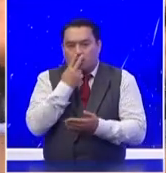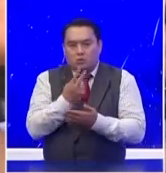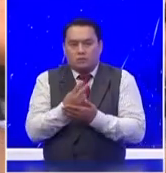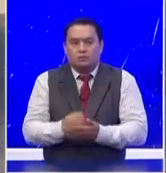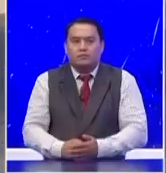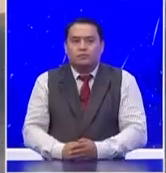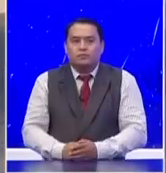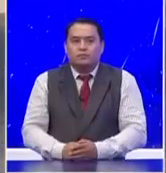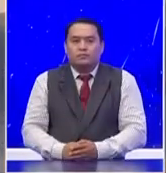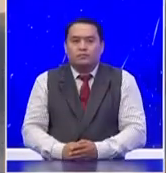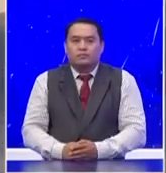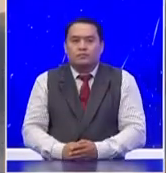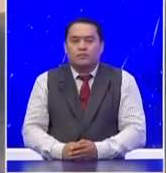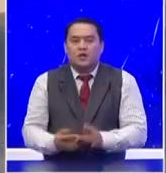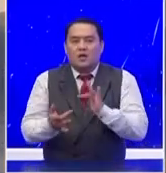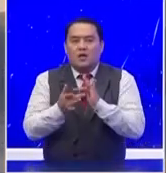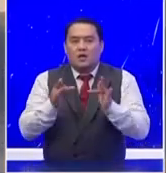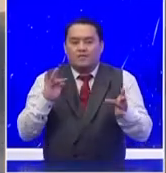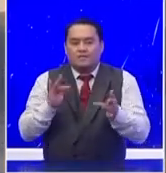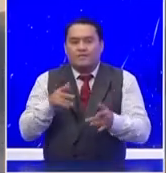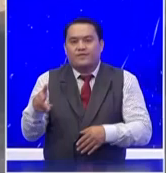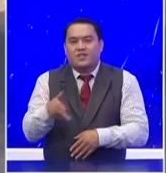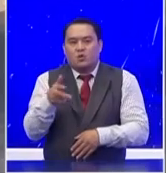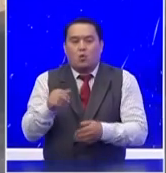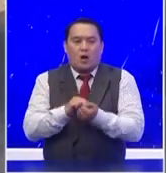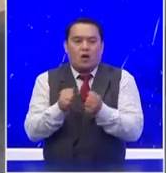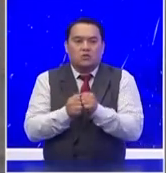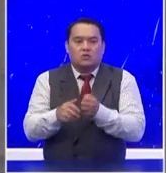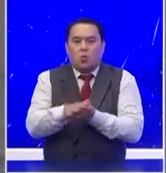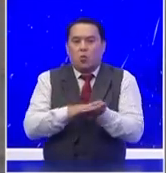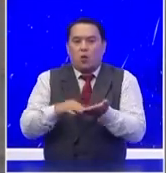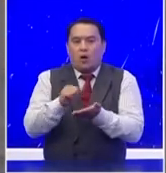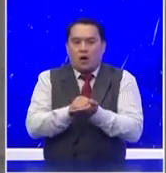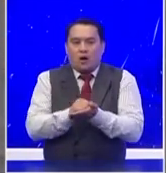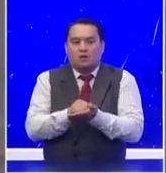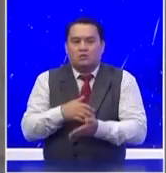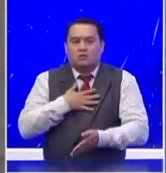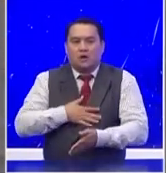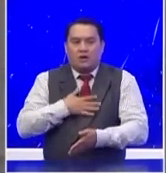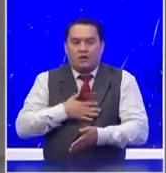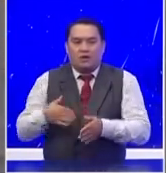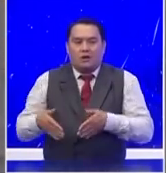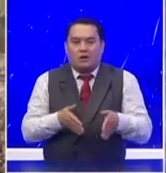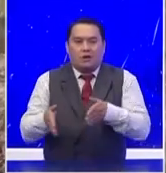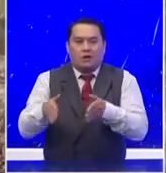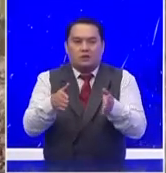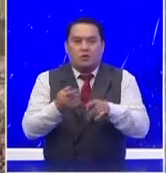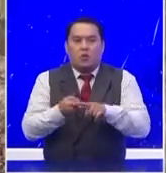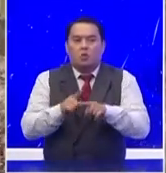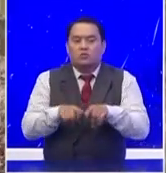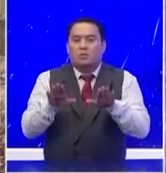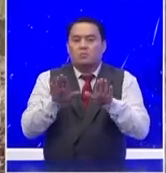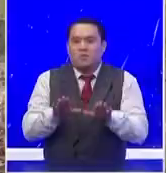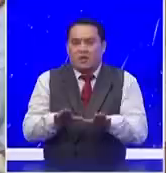оны. Әлеуметтік желіде желдей ескен видеода асфальт төсемі үгітіліп жатыр. Тіпті салынған жол қисық делінген. Алайда